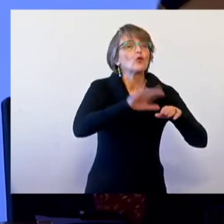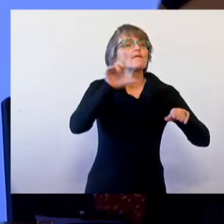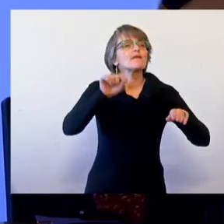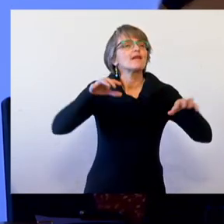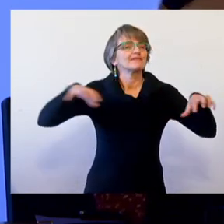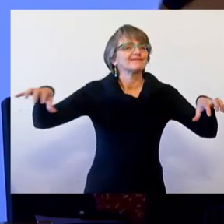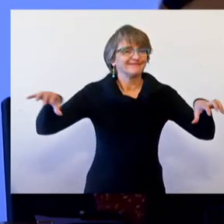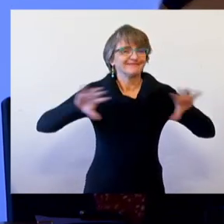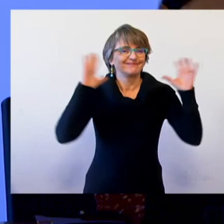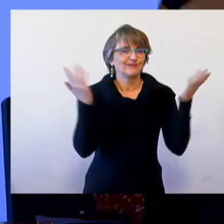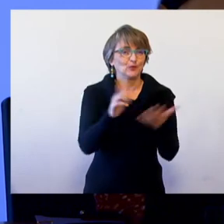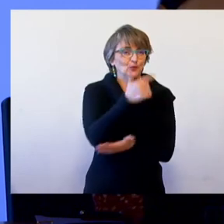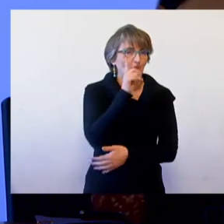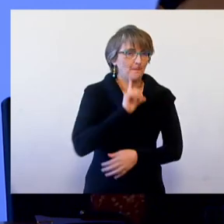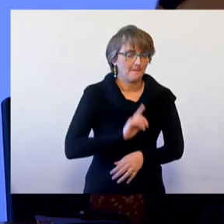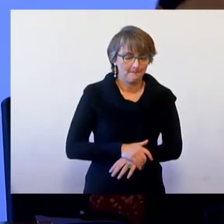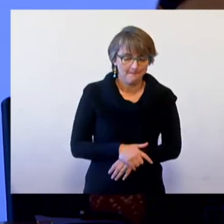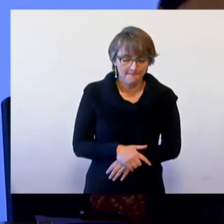avec